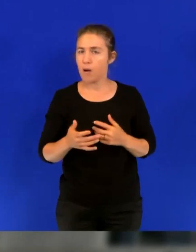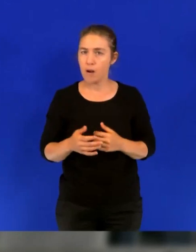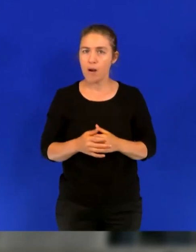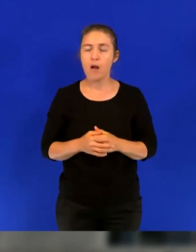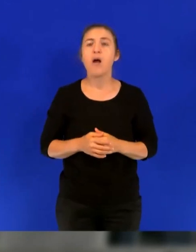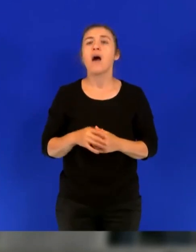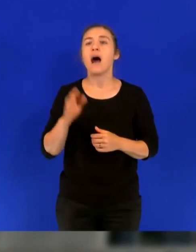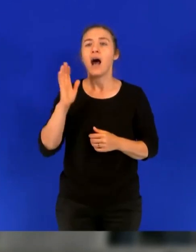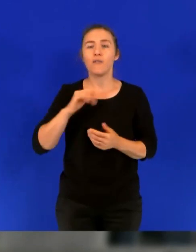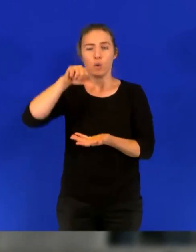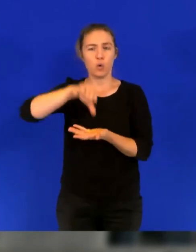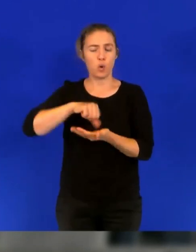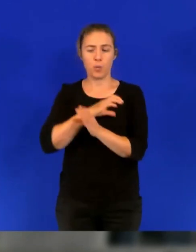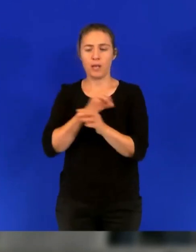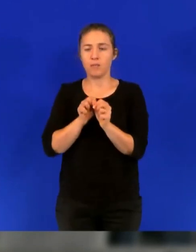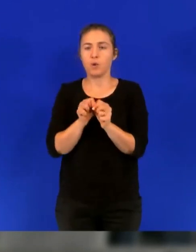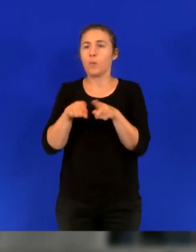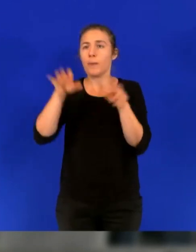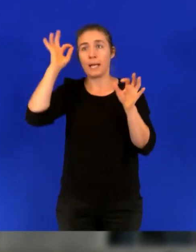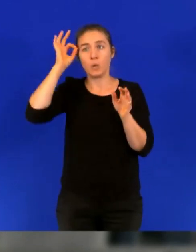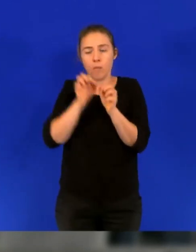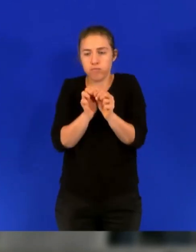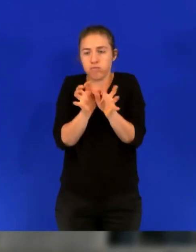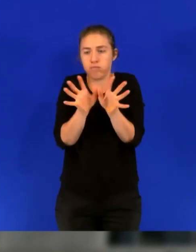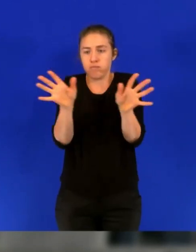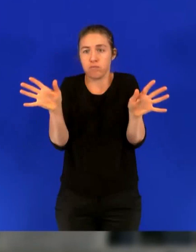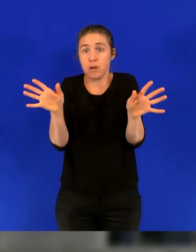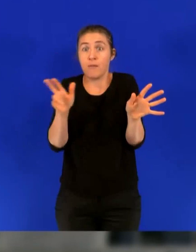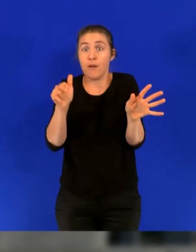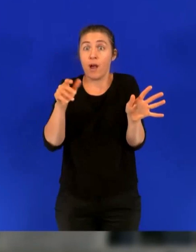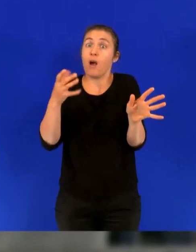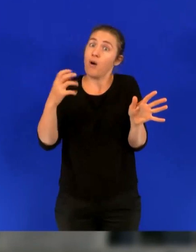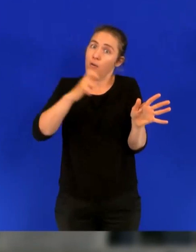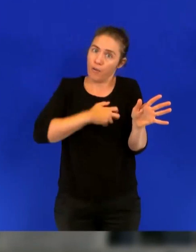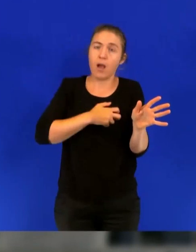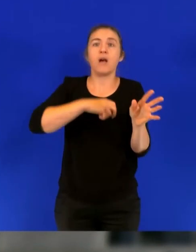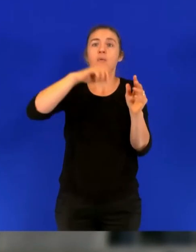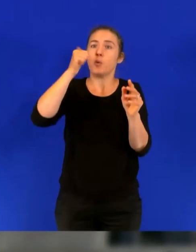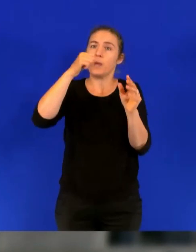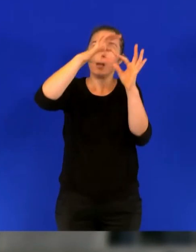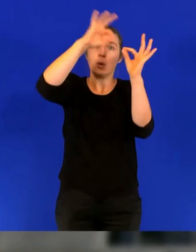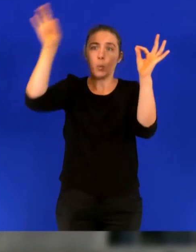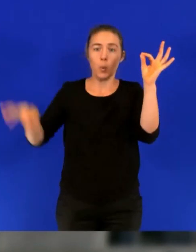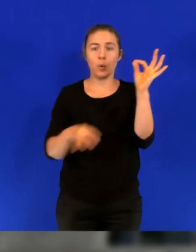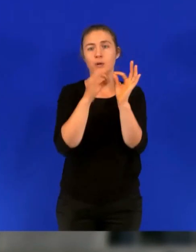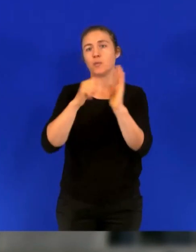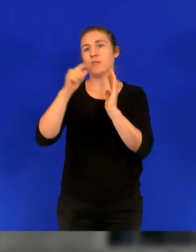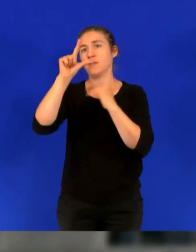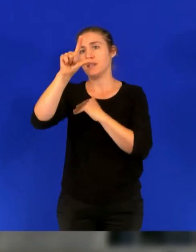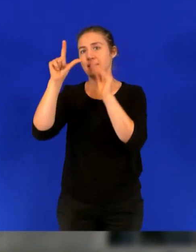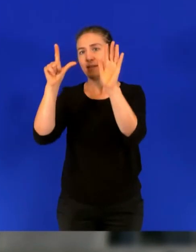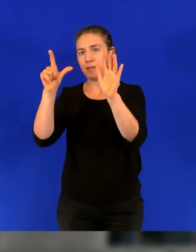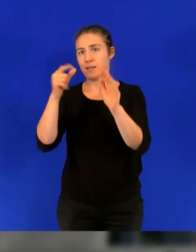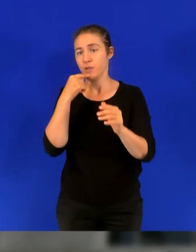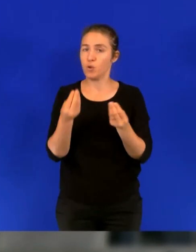étoile autour de la place du commerce, il s'apprête à dessiner sa première boucle d'ici 2027. Ce nouvel agencement viendra densifier le maillage